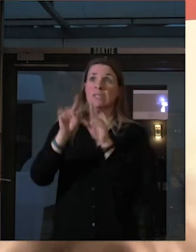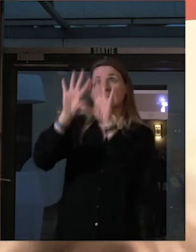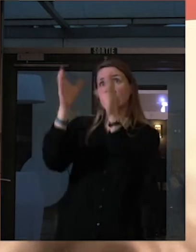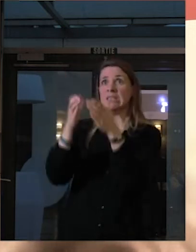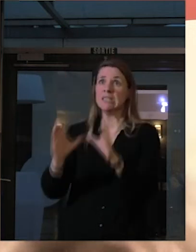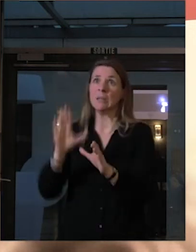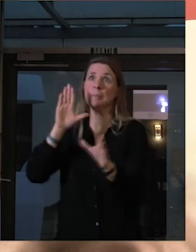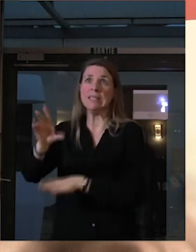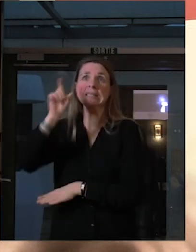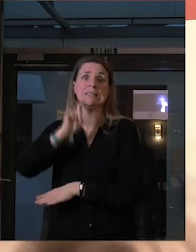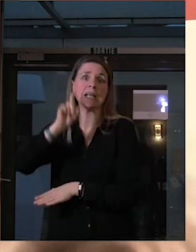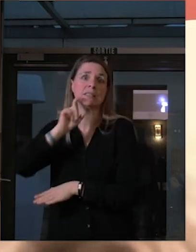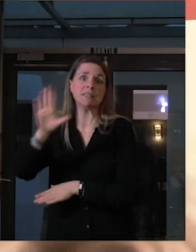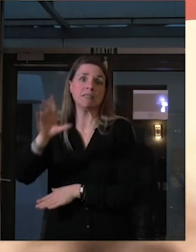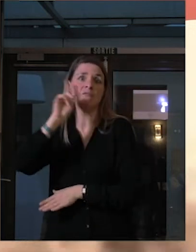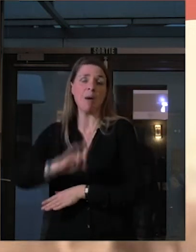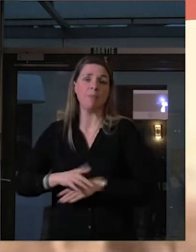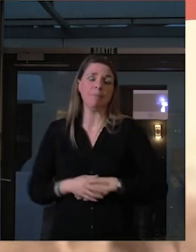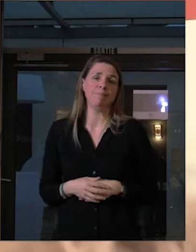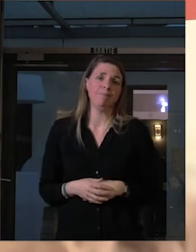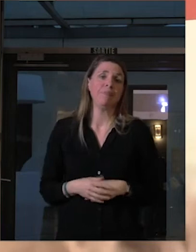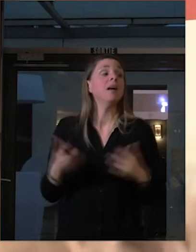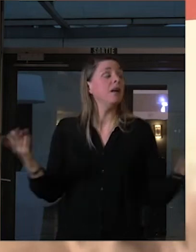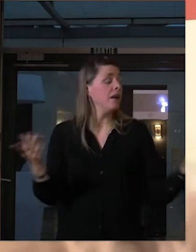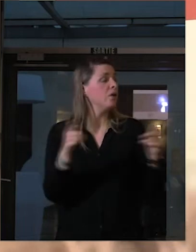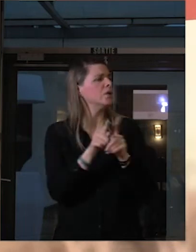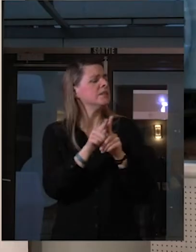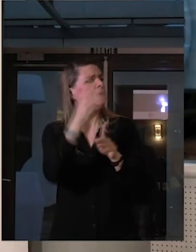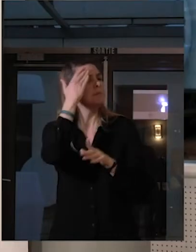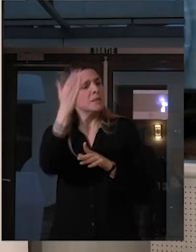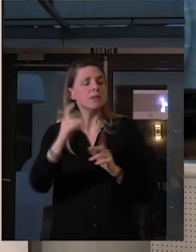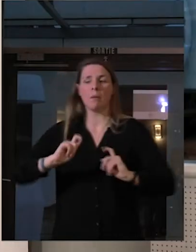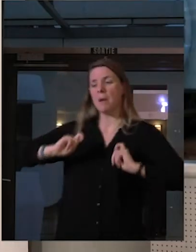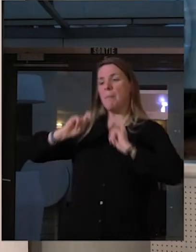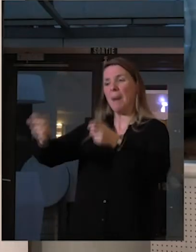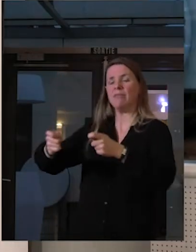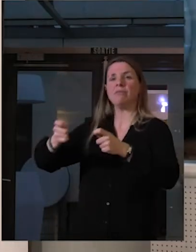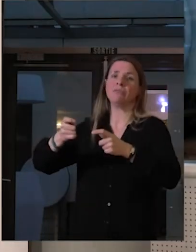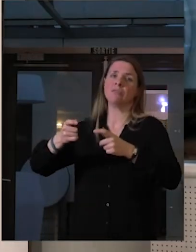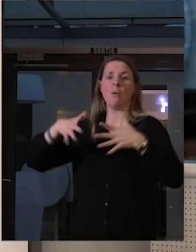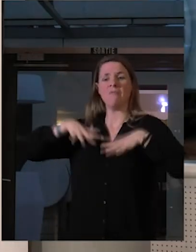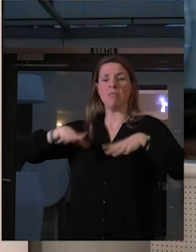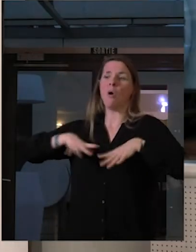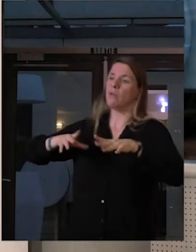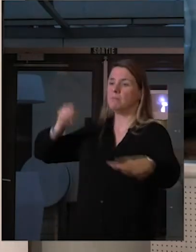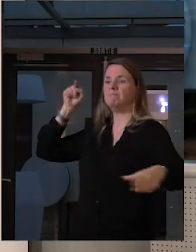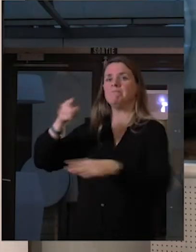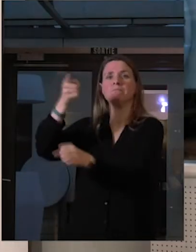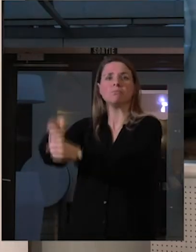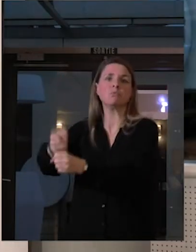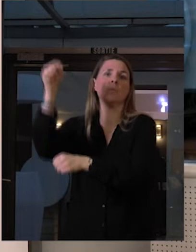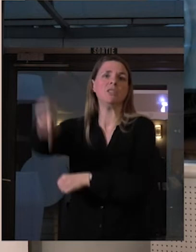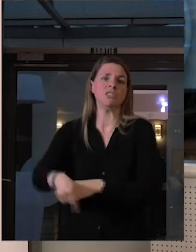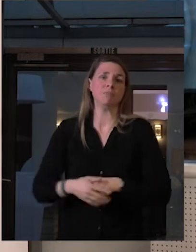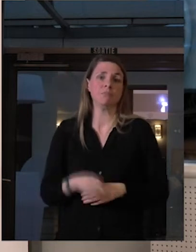en particulier. Voilà. Et surtout sur la manière dont on leur impose les tenues. Puisque finalement, oui. C'est ça aussi qui pose question,